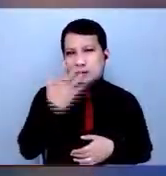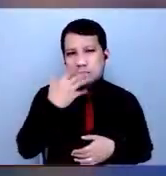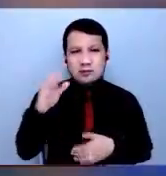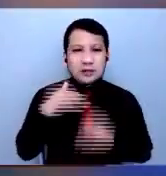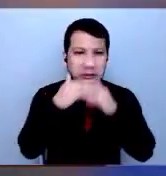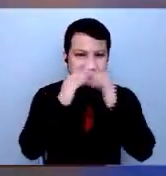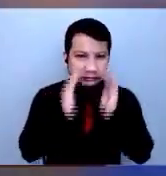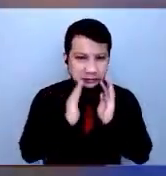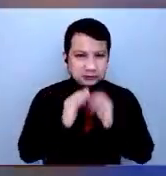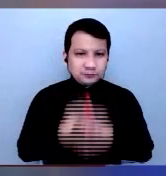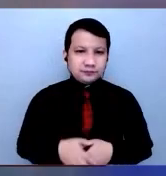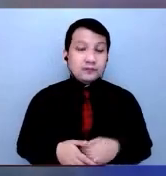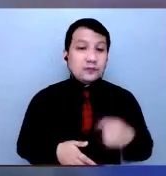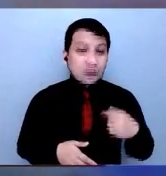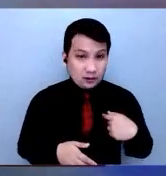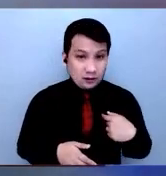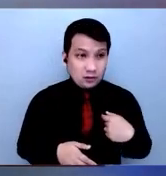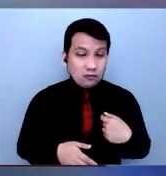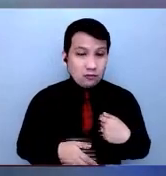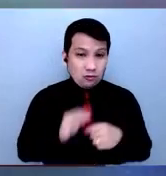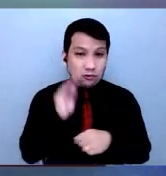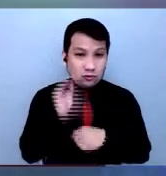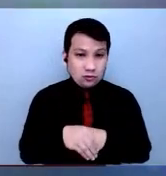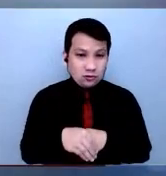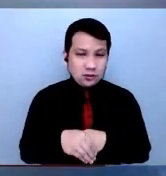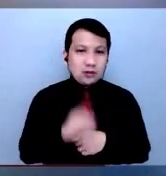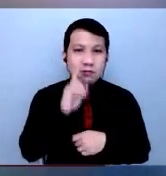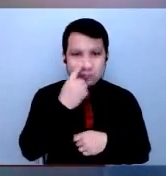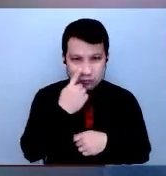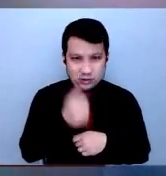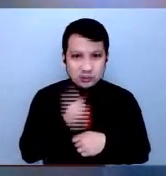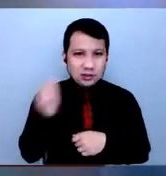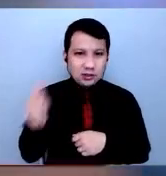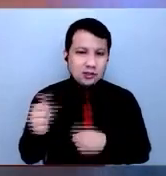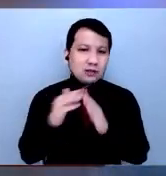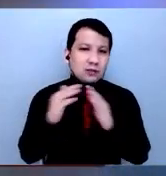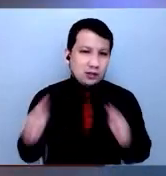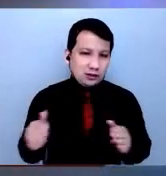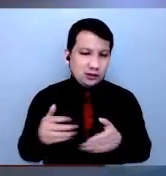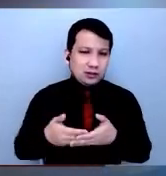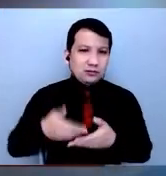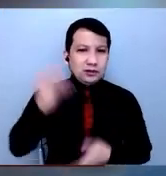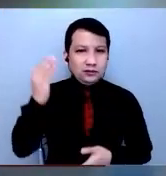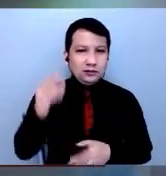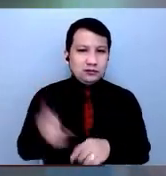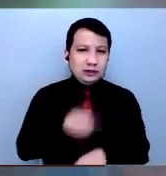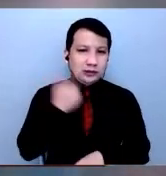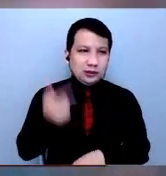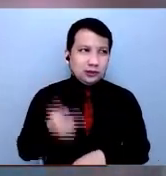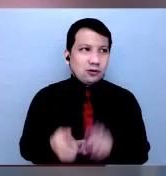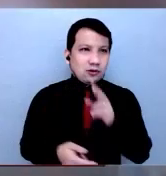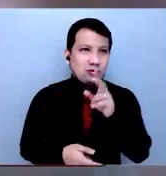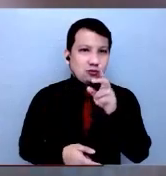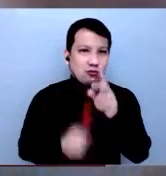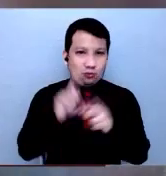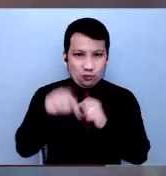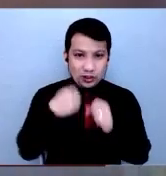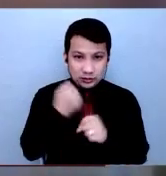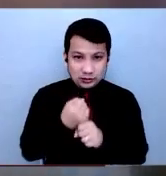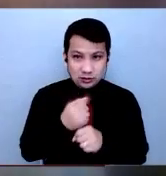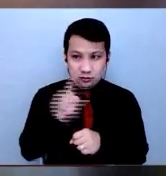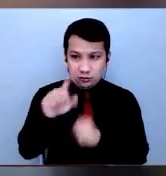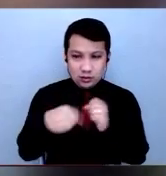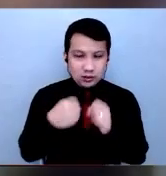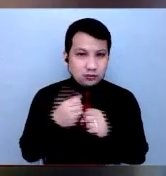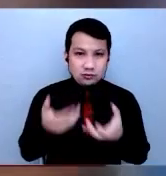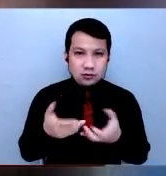sila. Sobrang na-boring na sila sa bahay. Masyado ang tagal na, for almost 1 year. Wala talaga